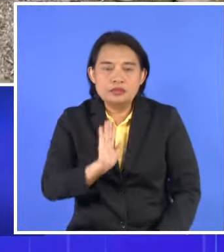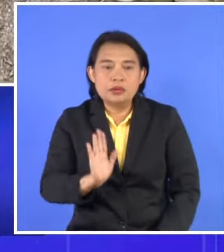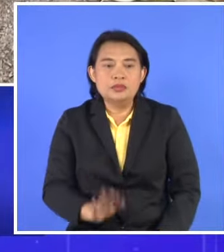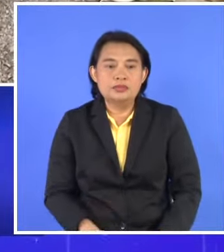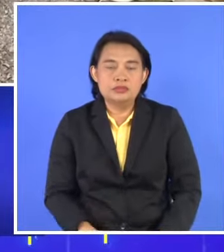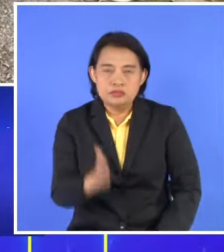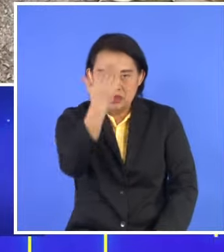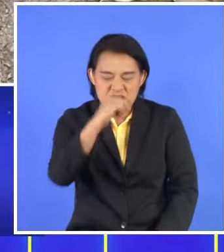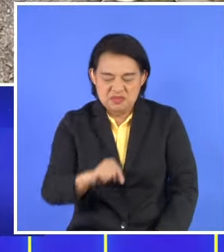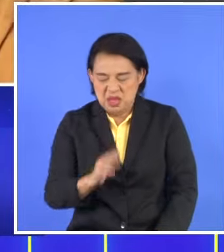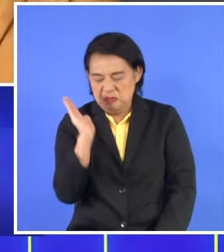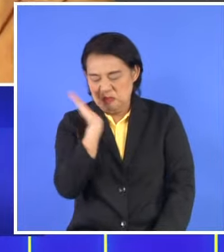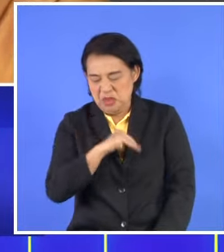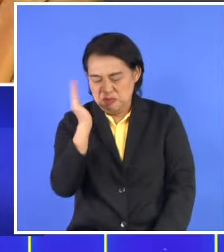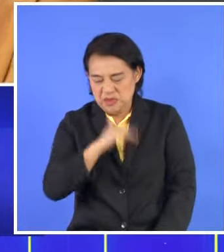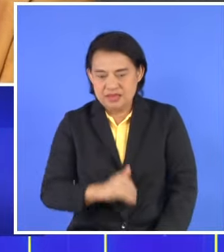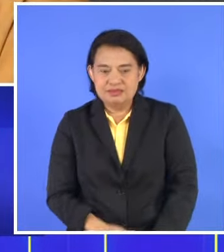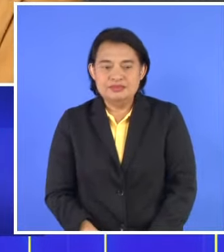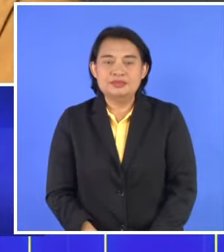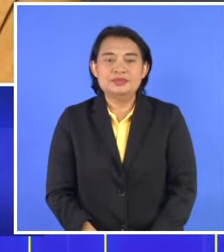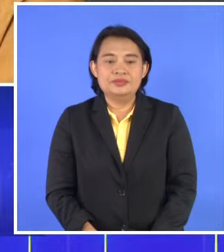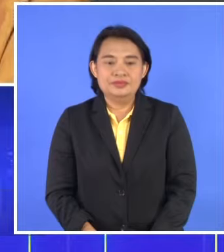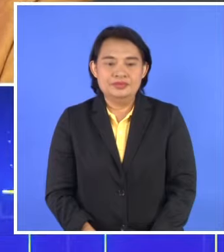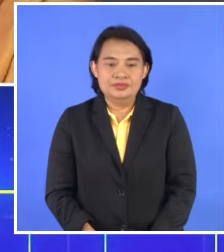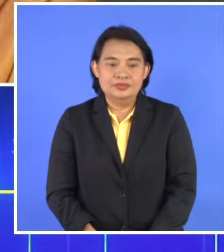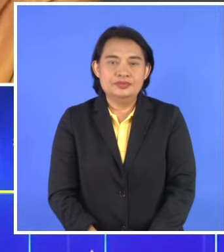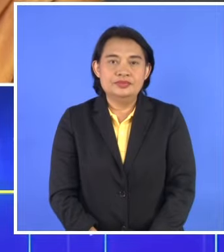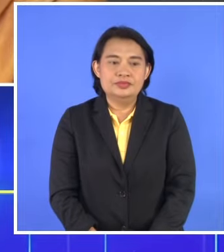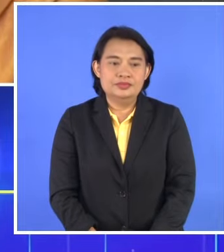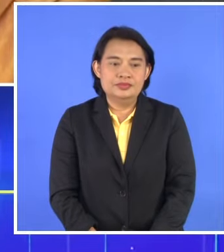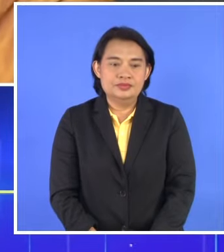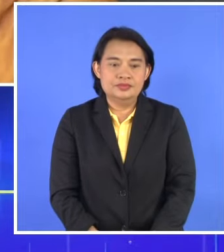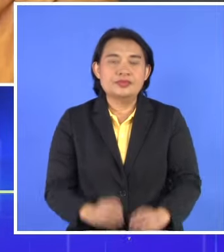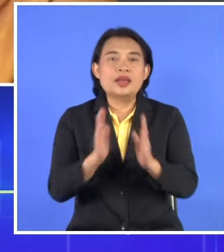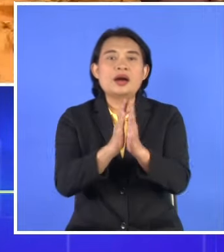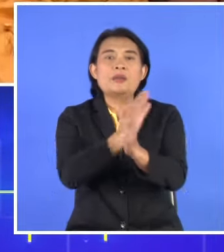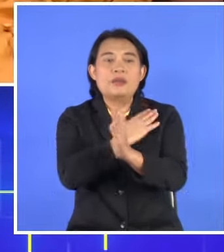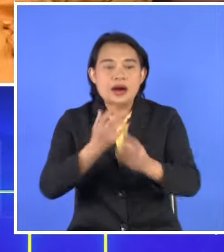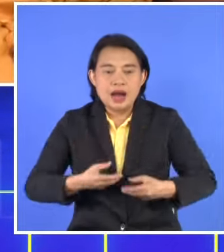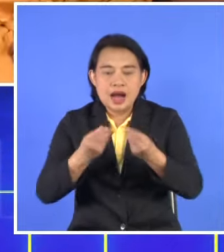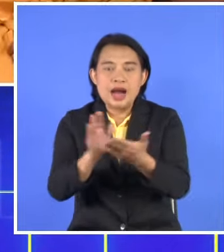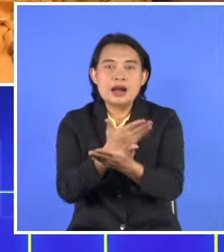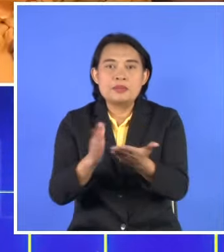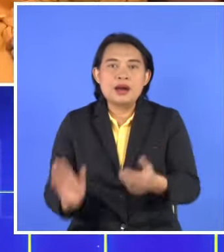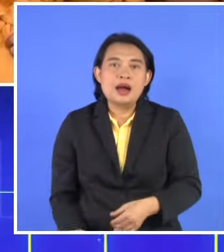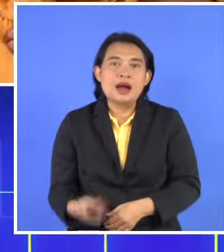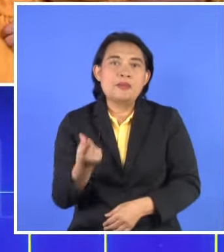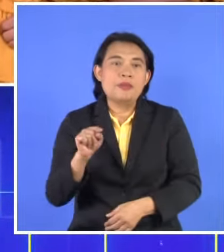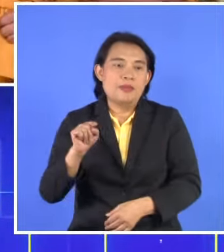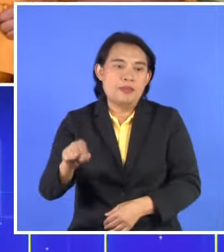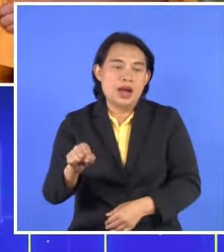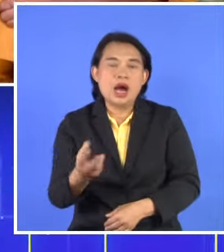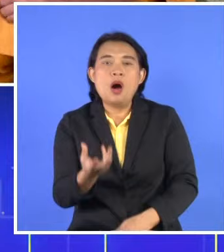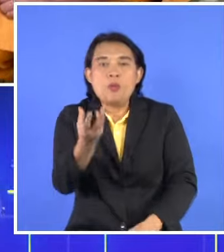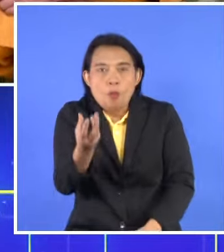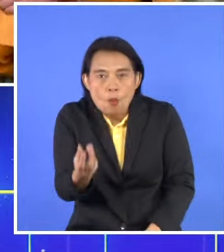คะเหม็นปากฮะหมูอีจะบอกอยู่ว่าหลวงตาหลวงตาแบ่งให้หมากินบ้างหมาตัวแห้งเลย